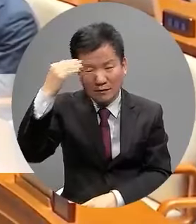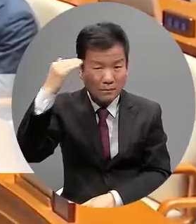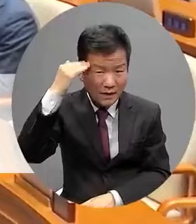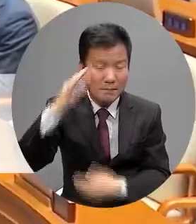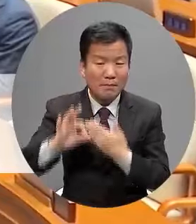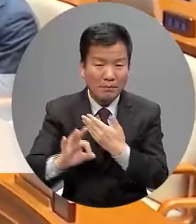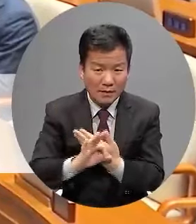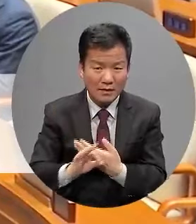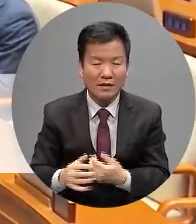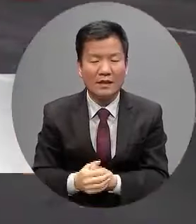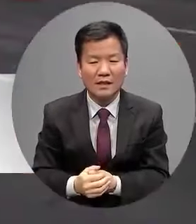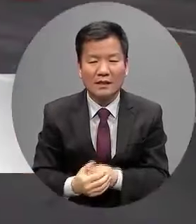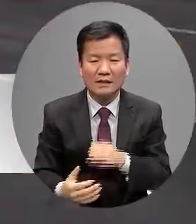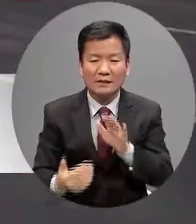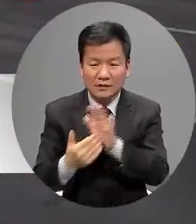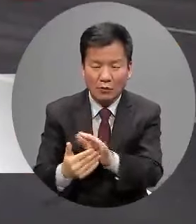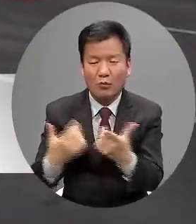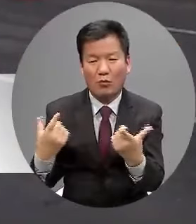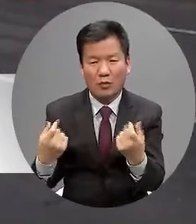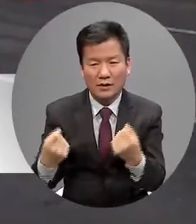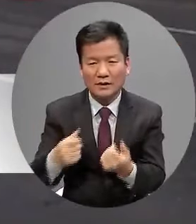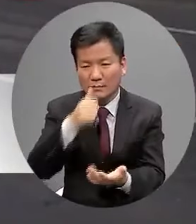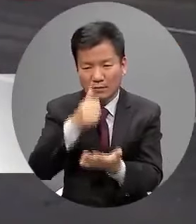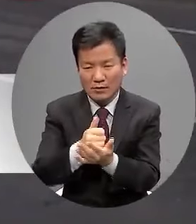방해한 사람도 측정